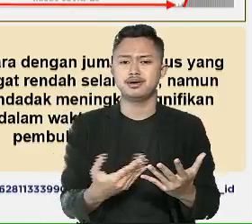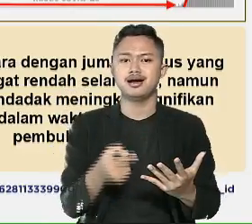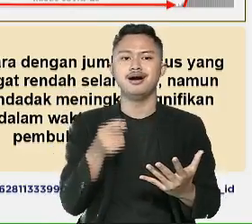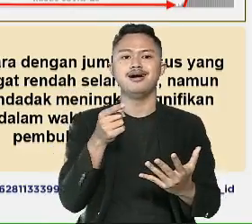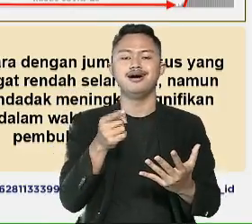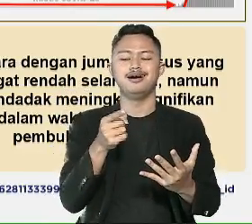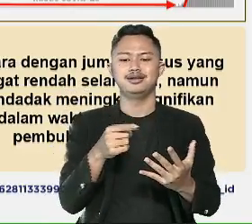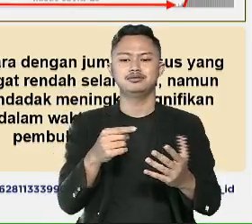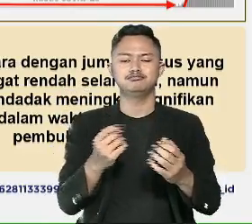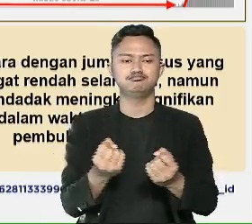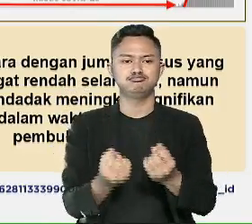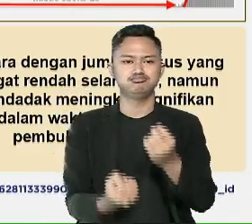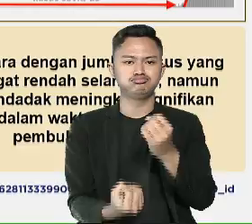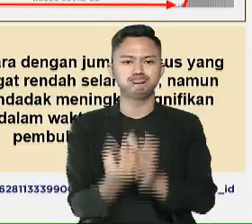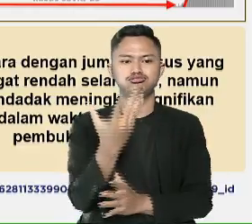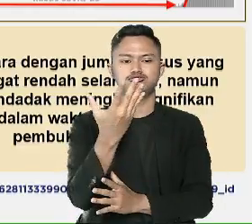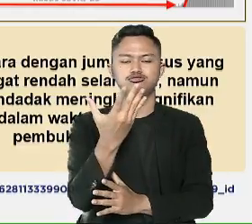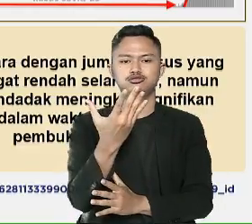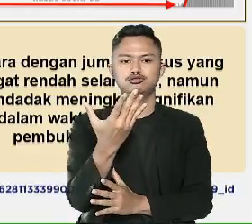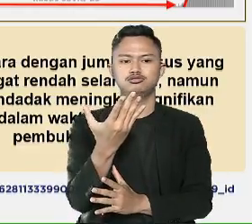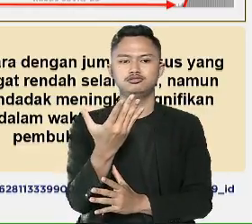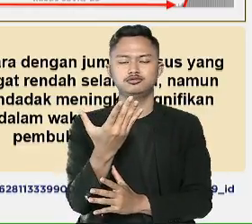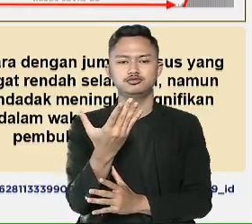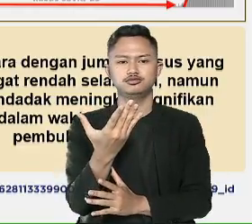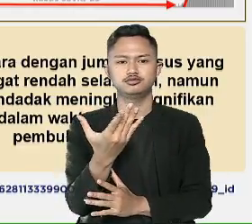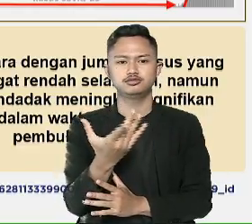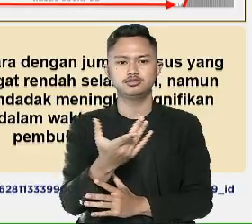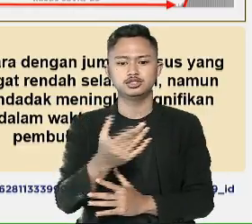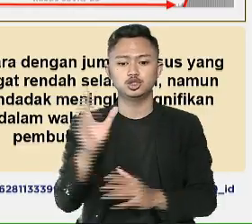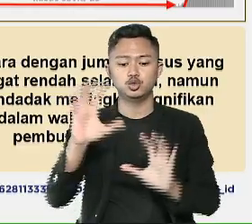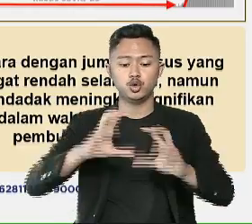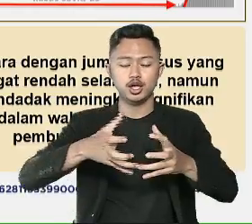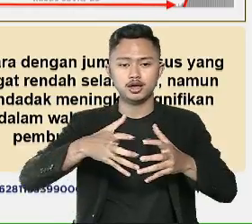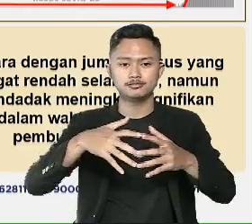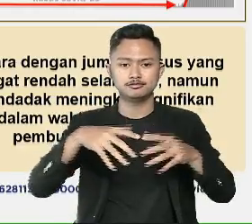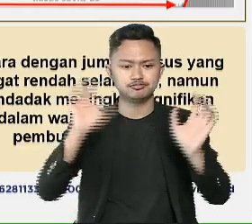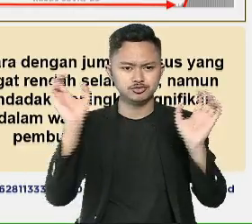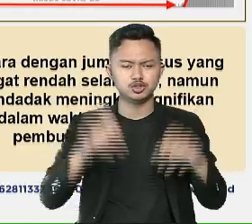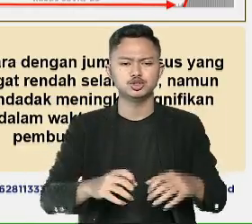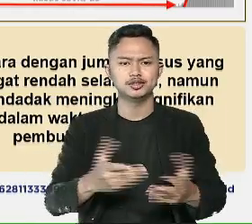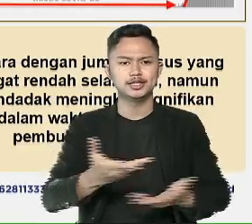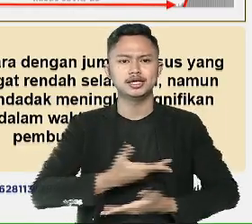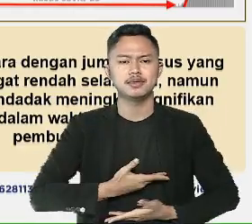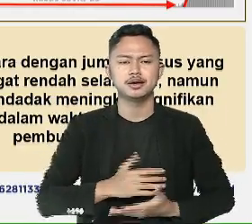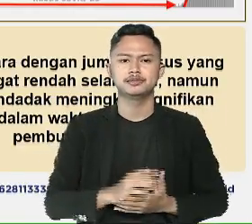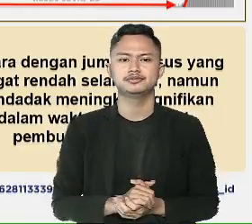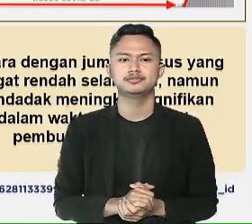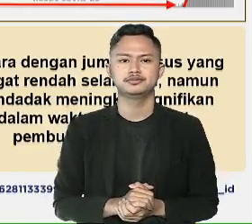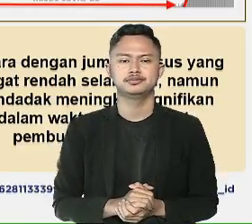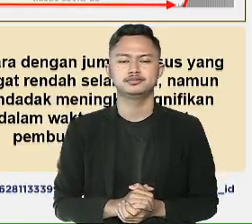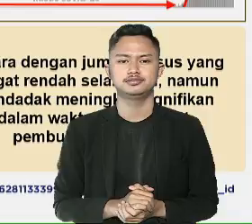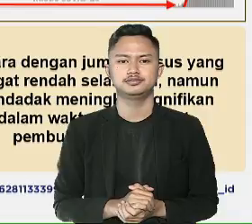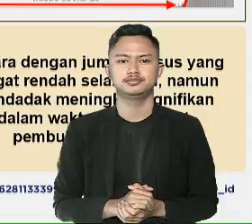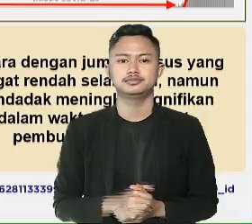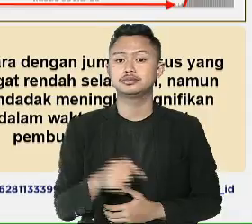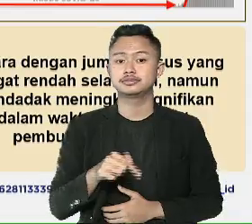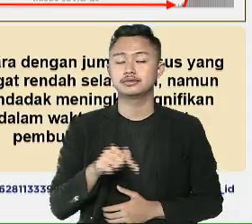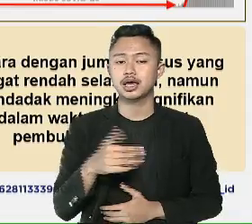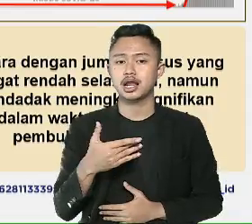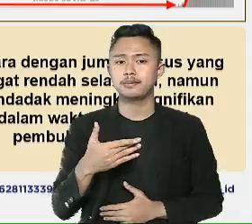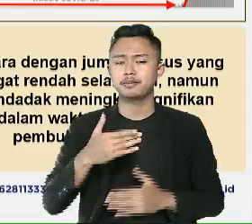membuat perkembangan baik ini diakui dunia. Bahkan, Centers for Disease Control saat